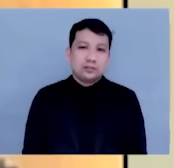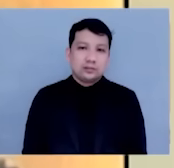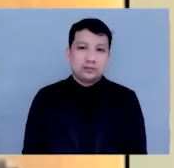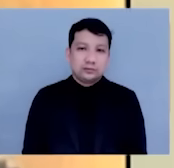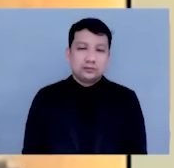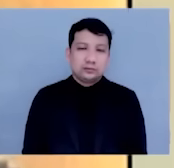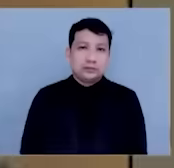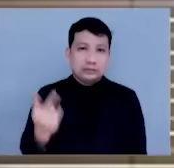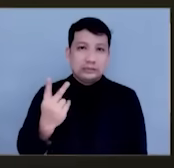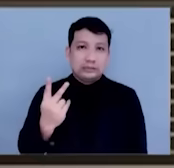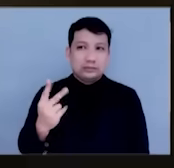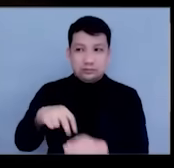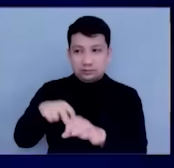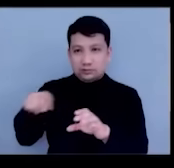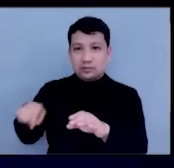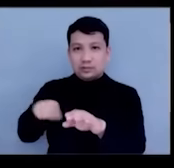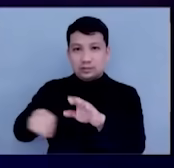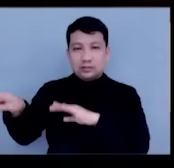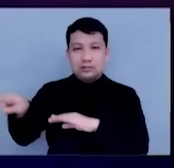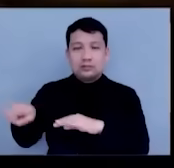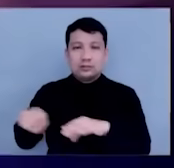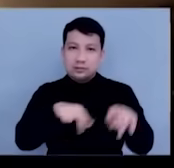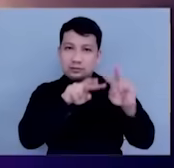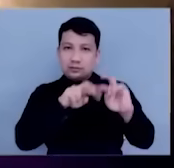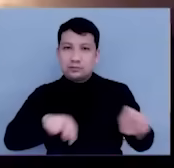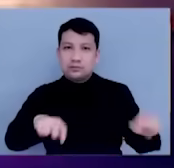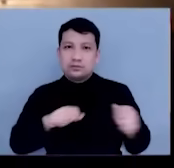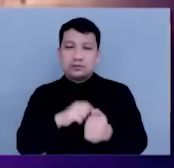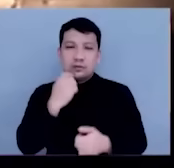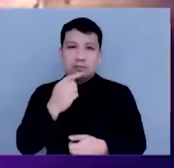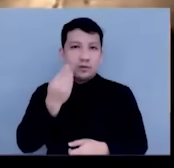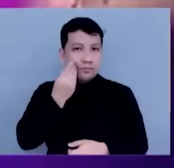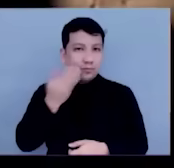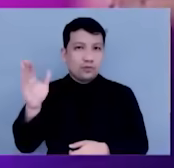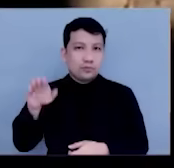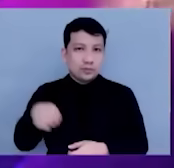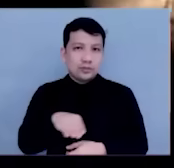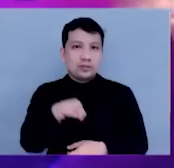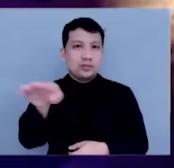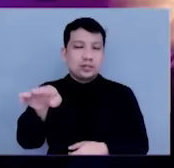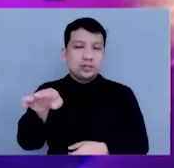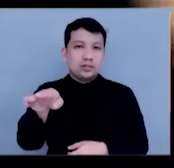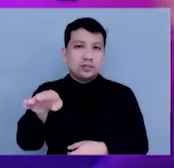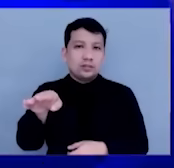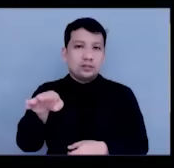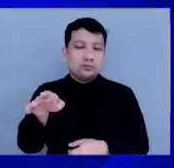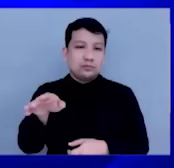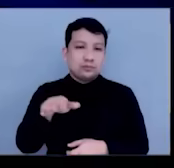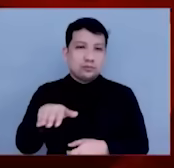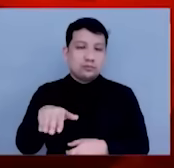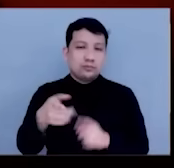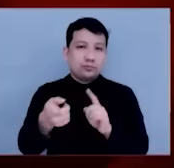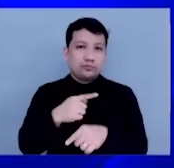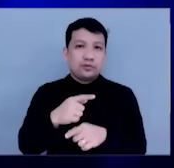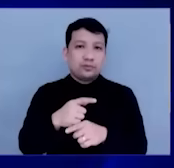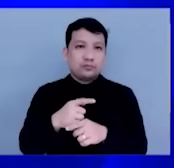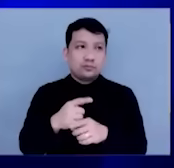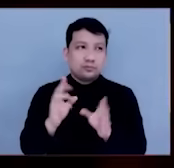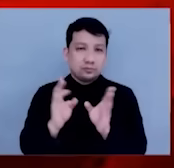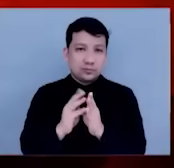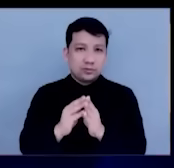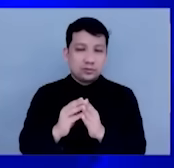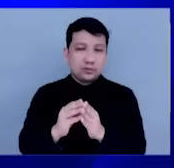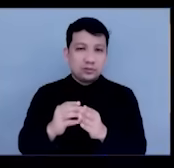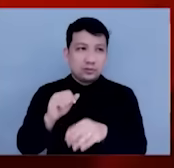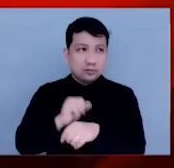ang dalawa pa nilang kasama. Base sa investigasyon, pauwi na ang mga biktima mula sa sesyon ng sangguniang panlalawigan nang tambangan